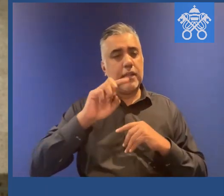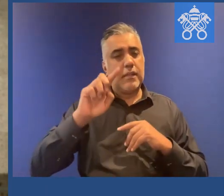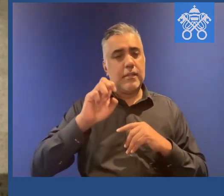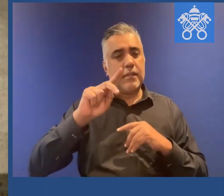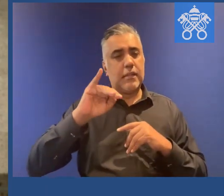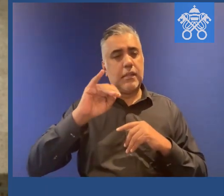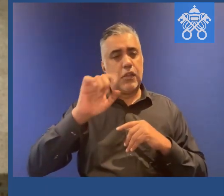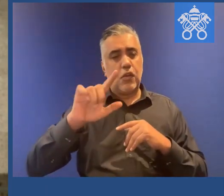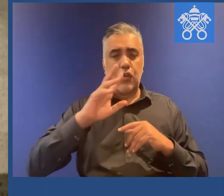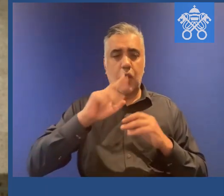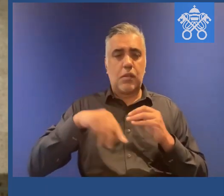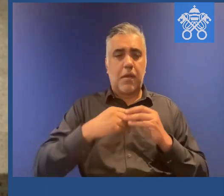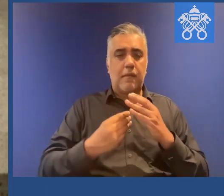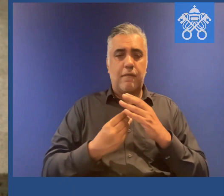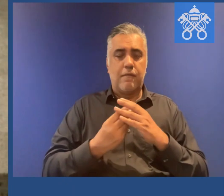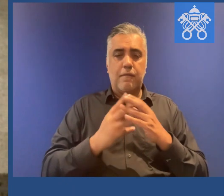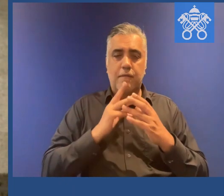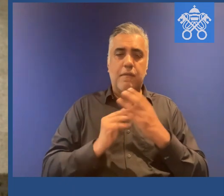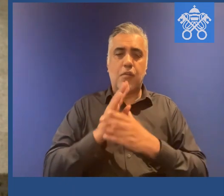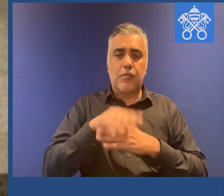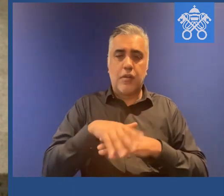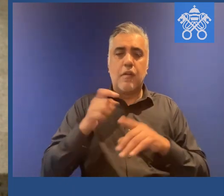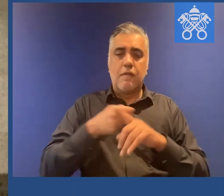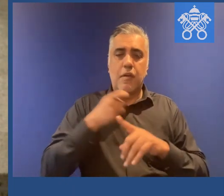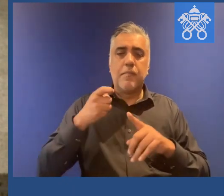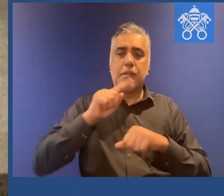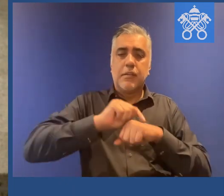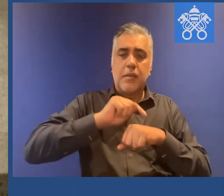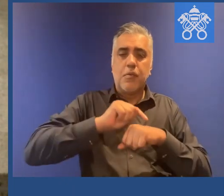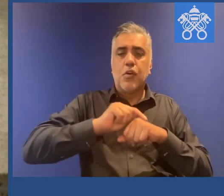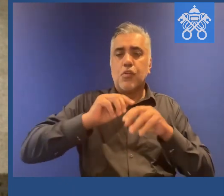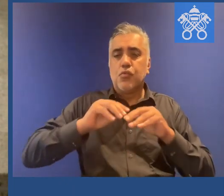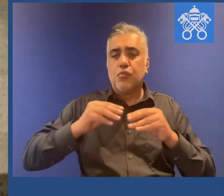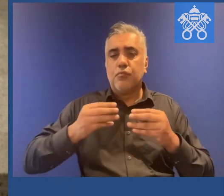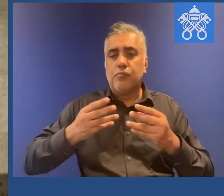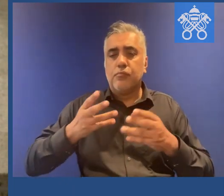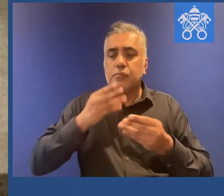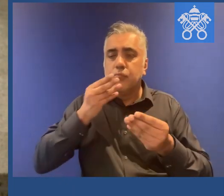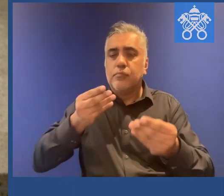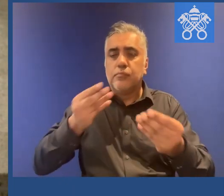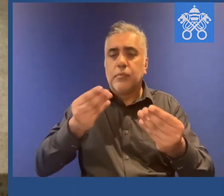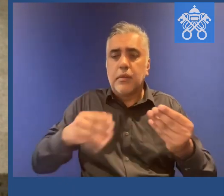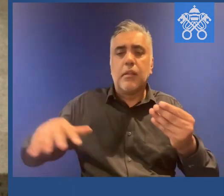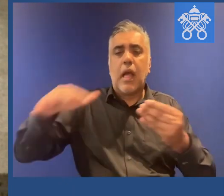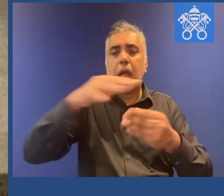fountain flowing like a river from the temple to irrigate the land and make it fruitful.